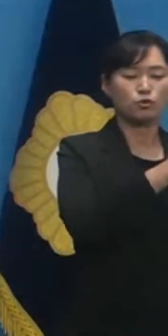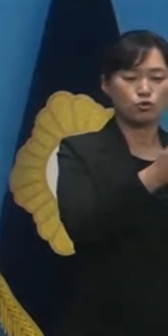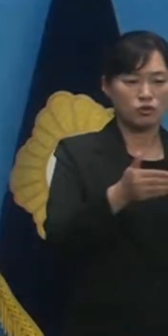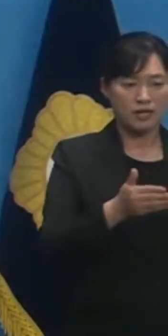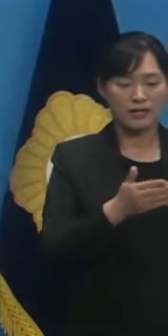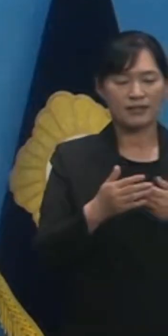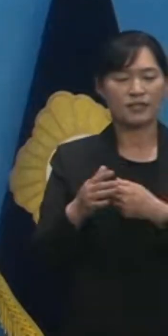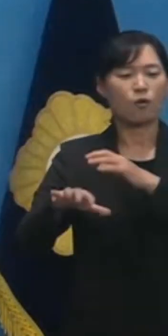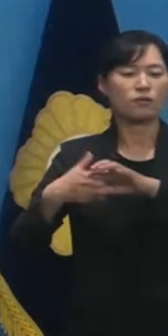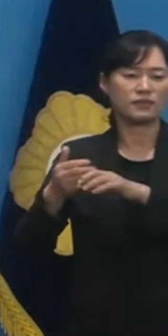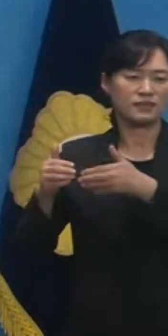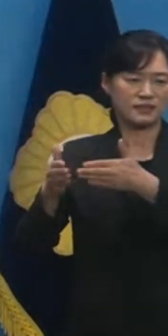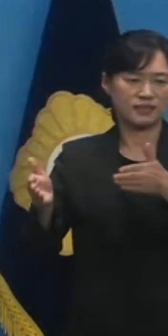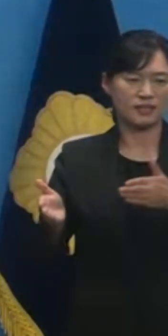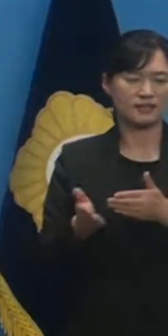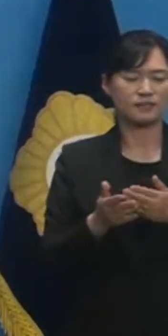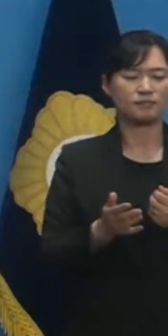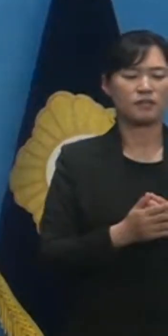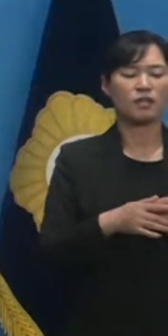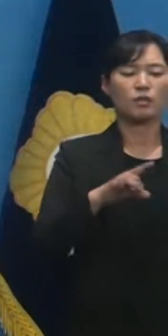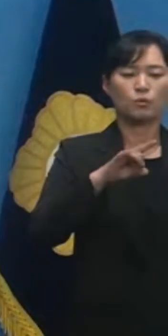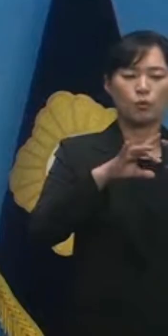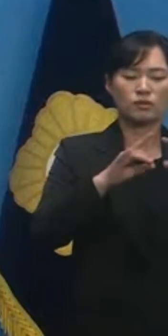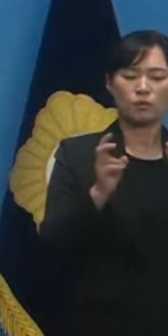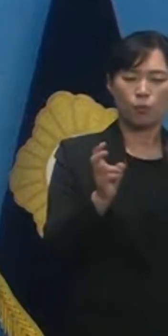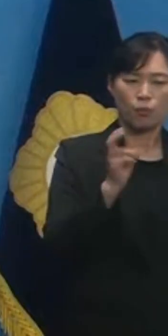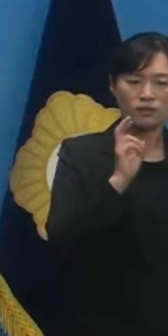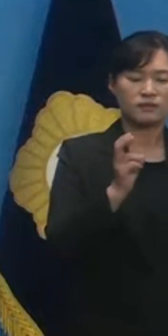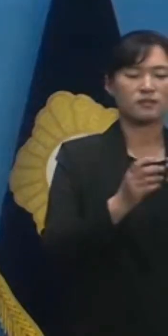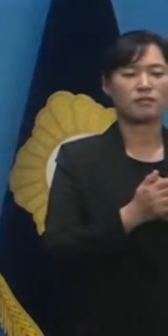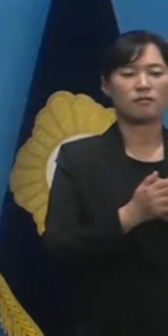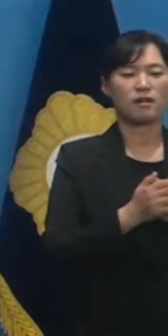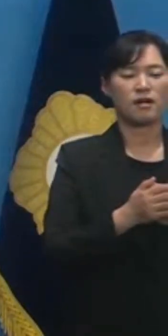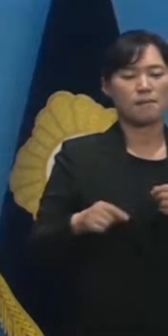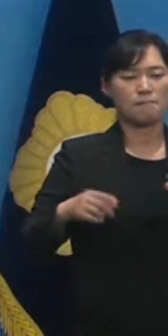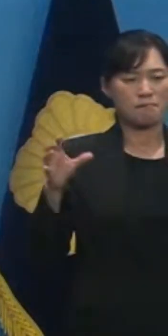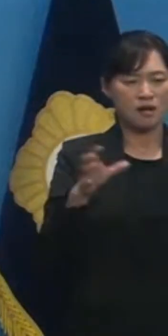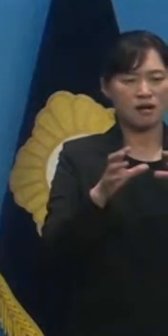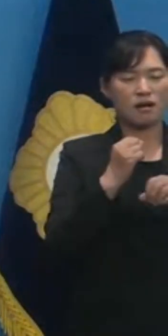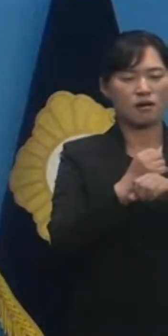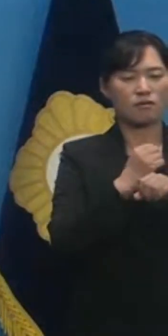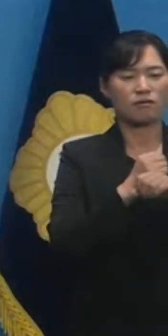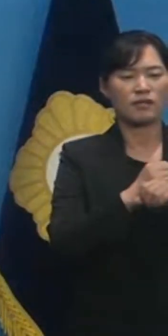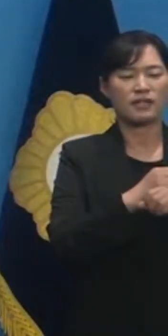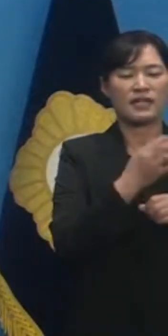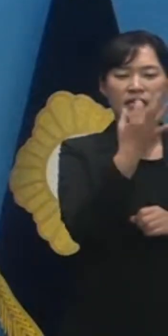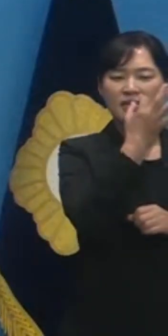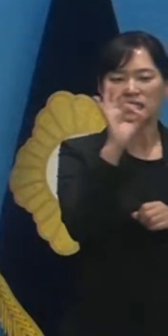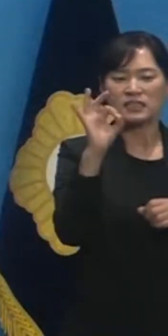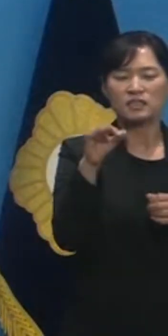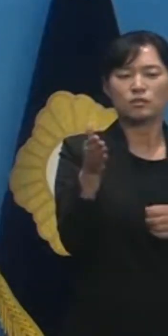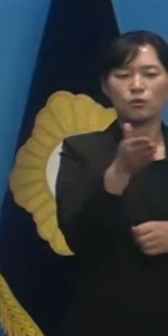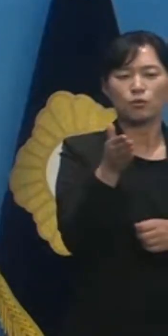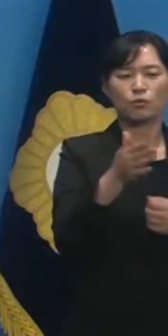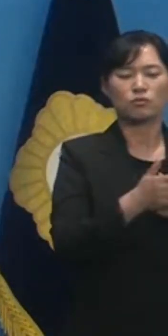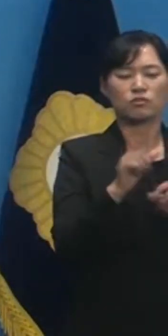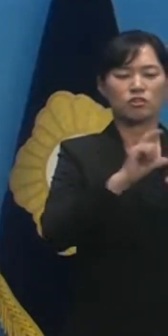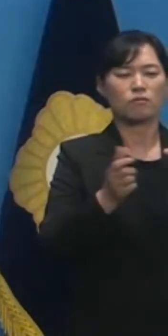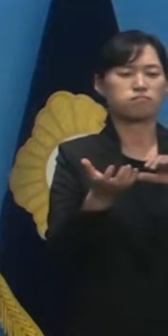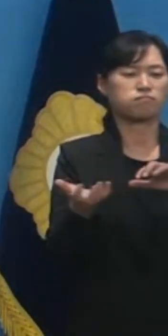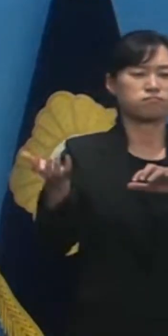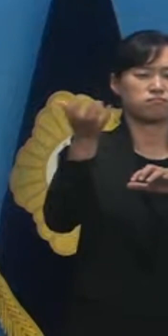과방위 위원 일동은 통신사, 금융기관 간 공조를 강화하여 인증 수준을 최대한